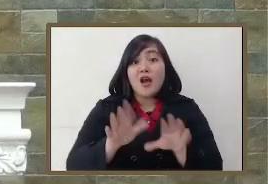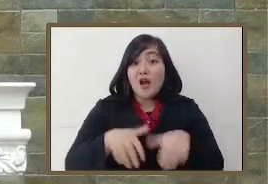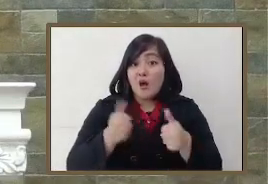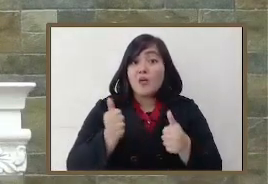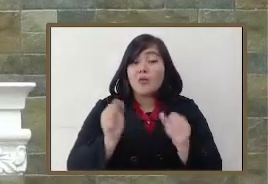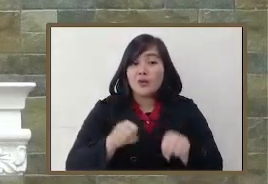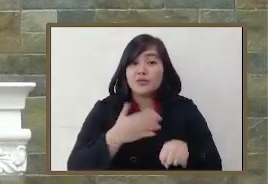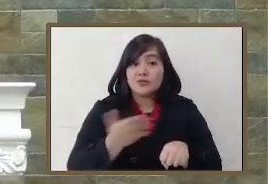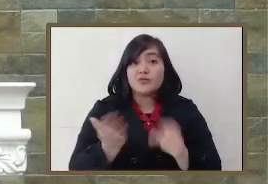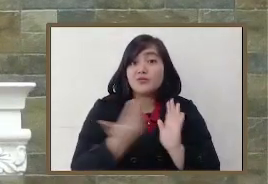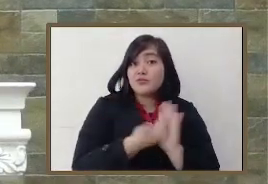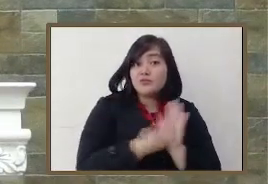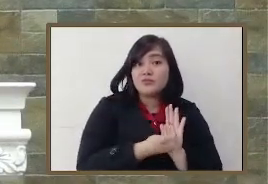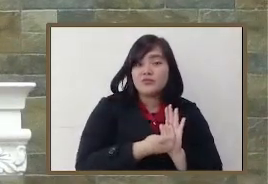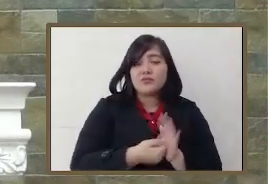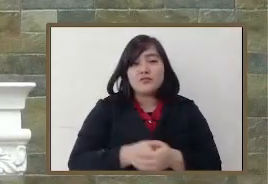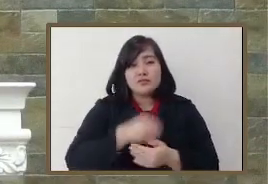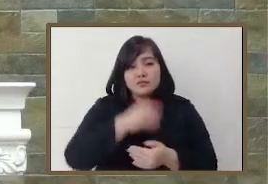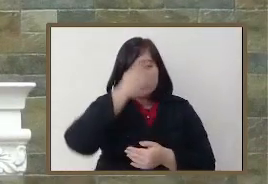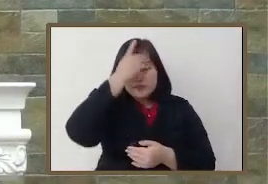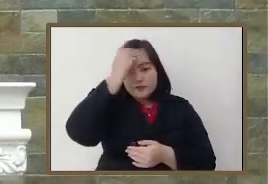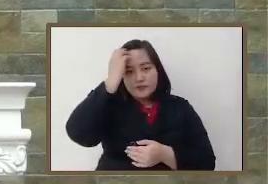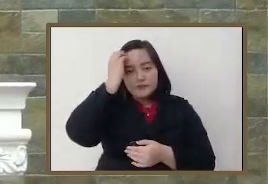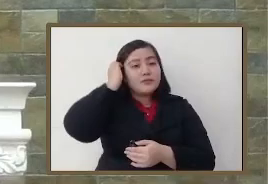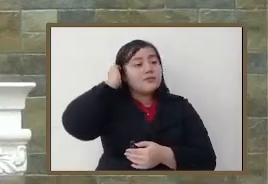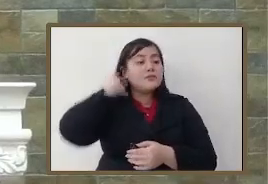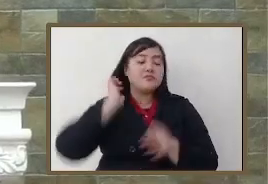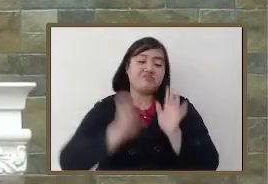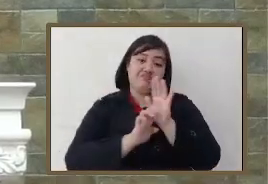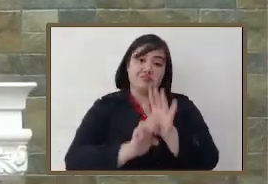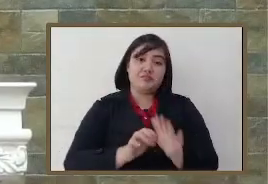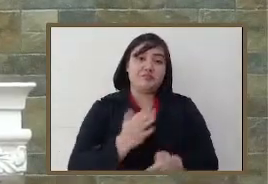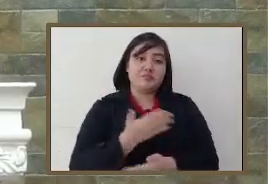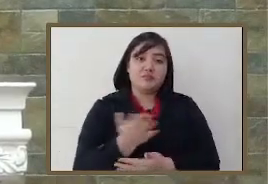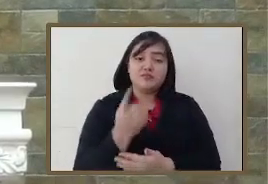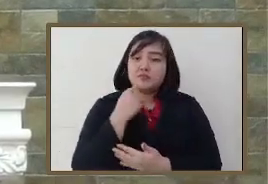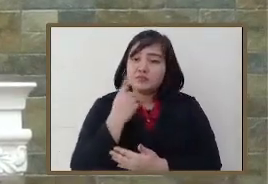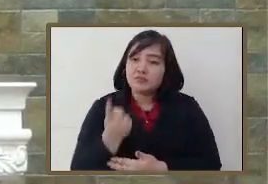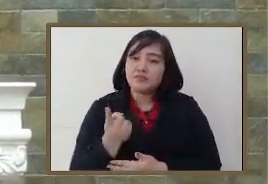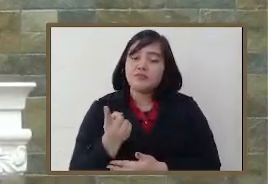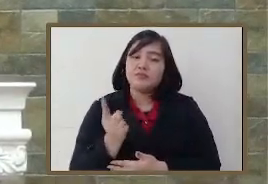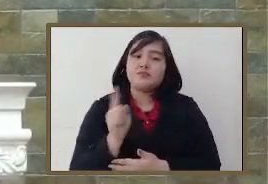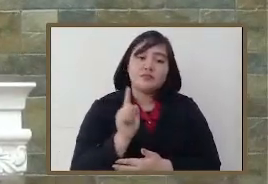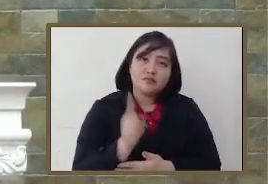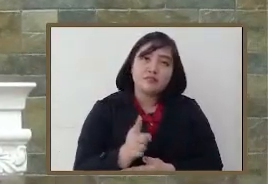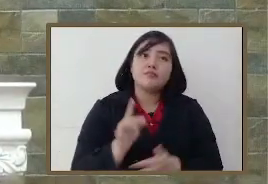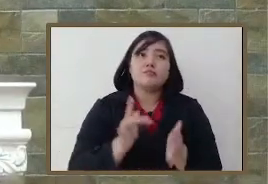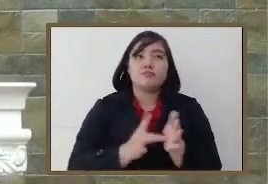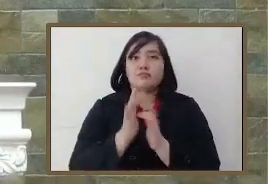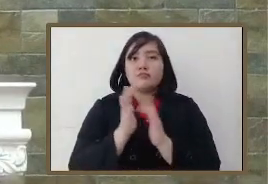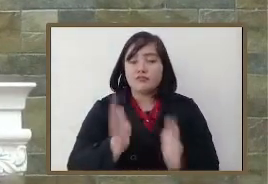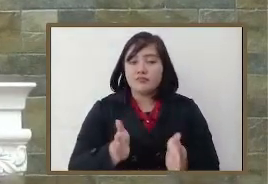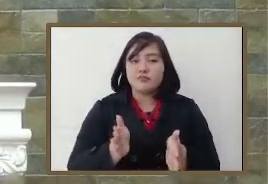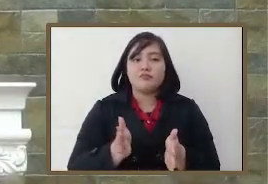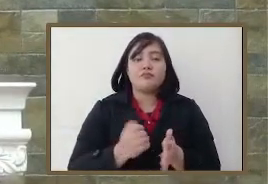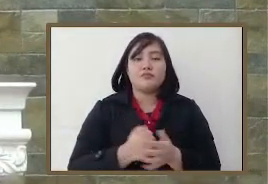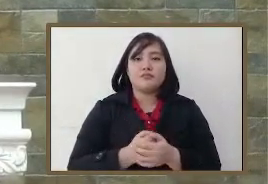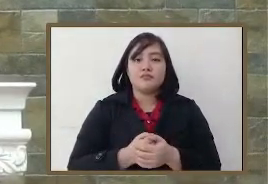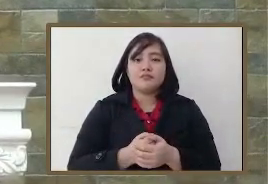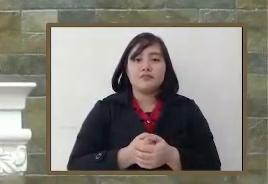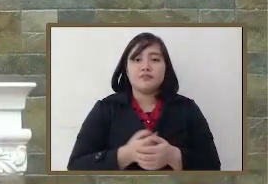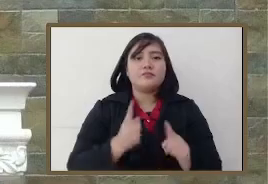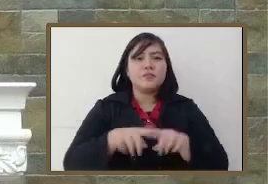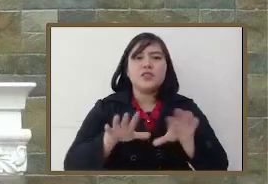See? Kristiyano ka, paano mo, anong sa sarili mo? I'm not talking about yung people na makakita sa'yo. No, I'm talking about you.